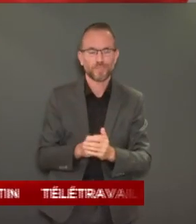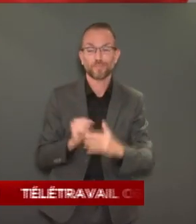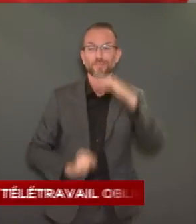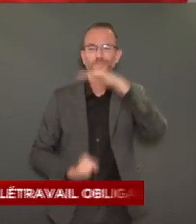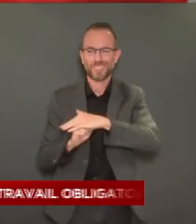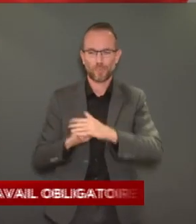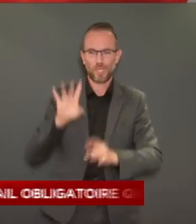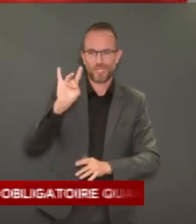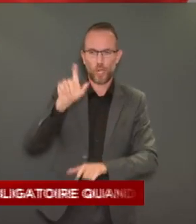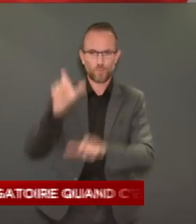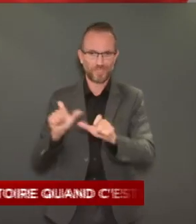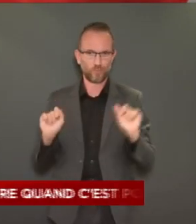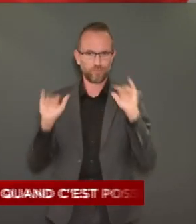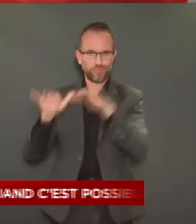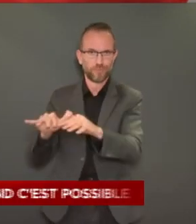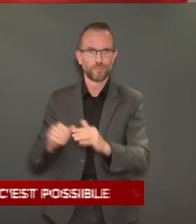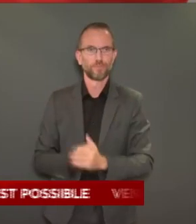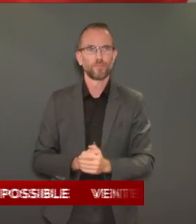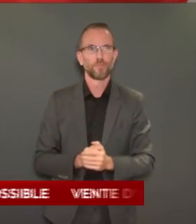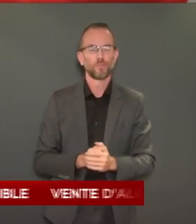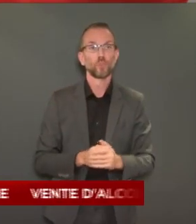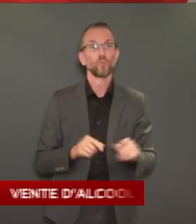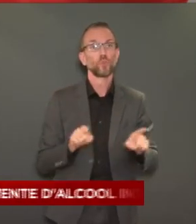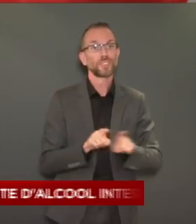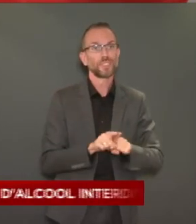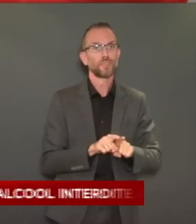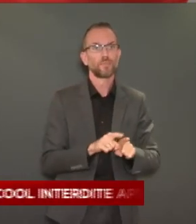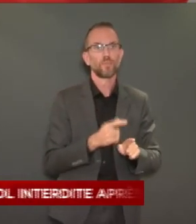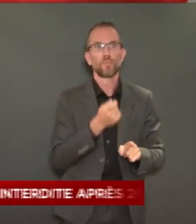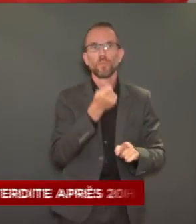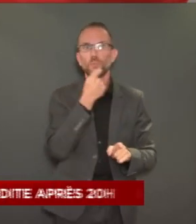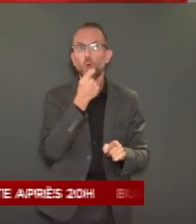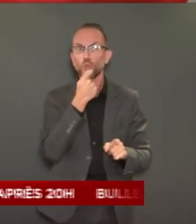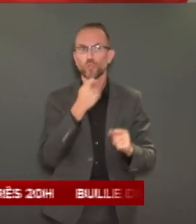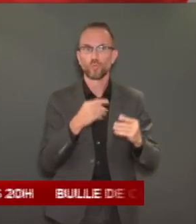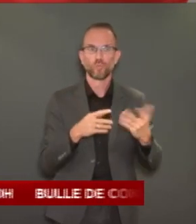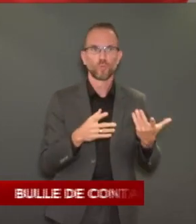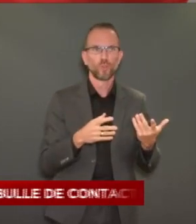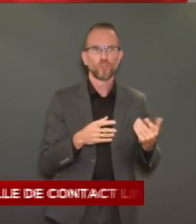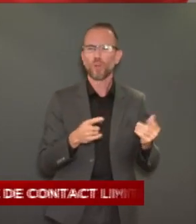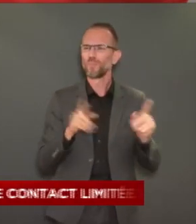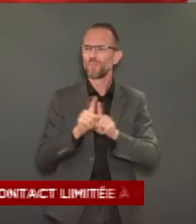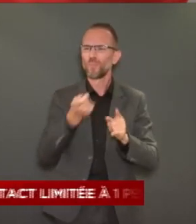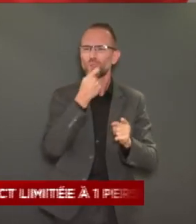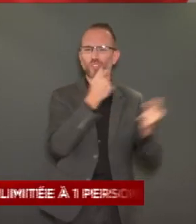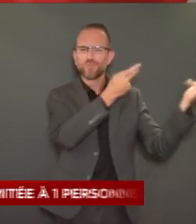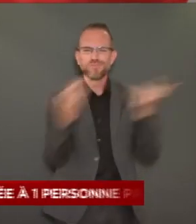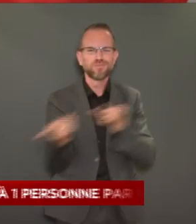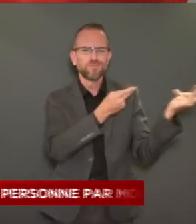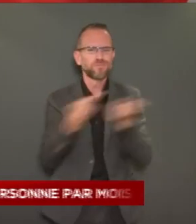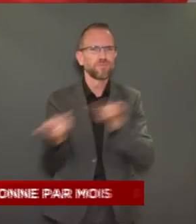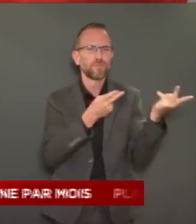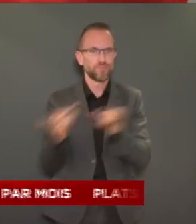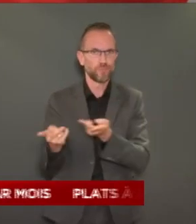vendre des repas à emporter restera possible. Donc, la vente de repas à